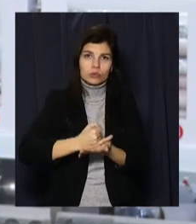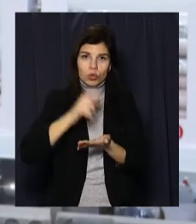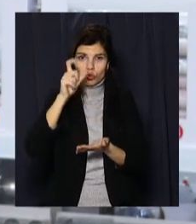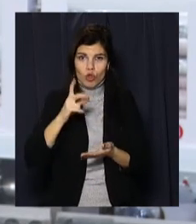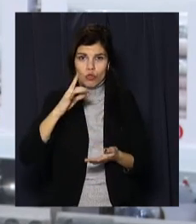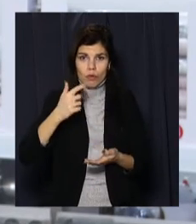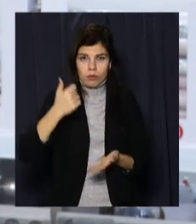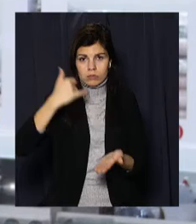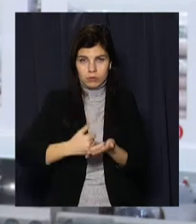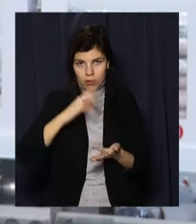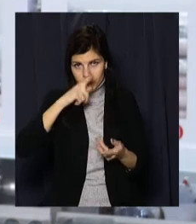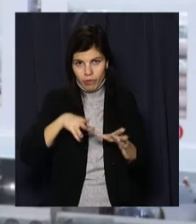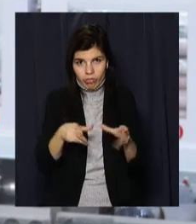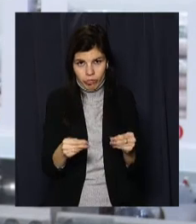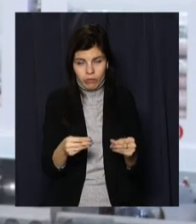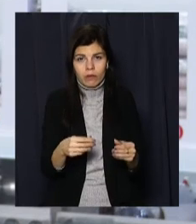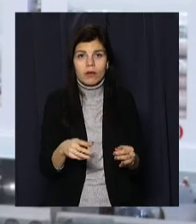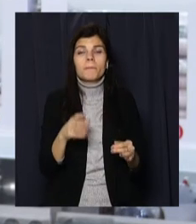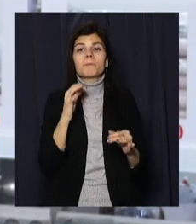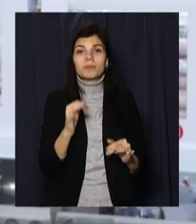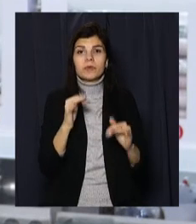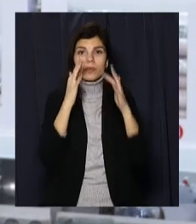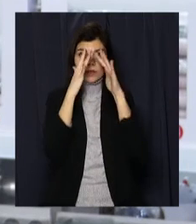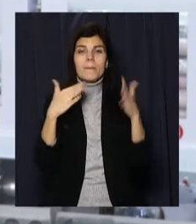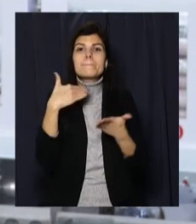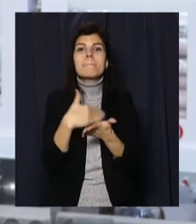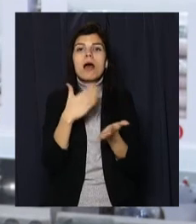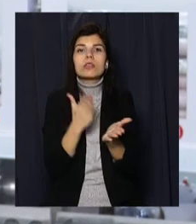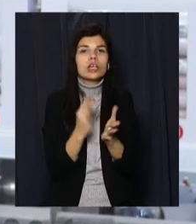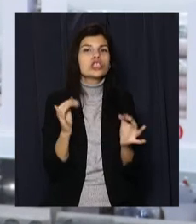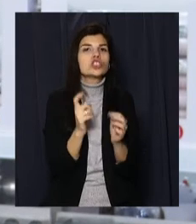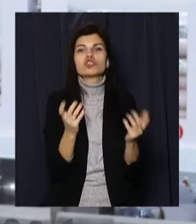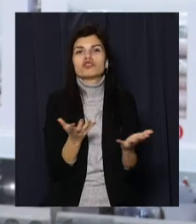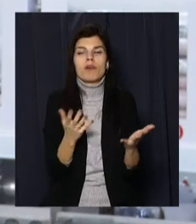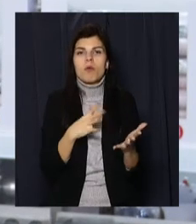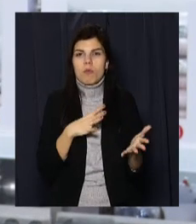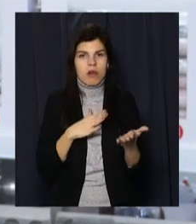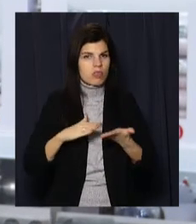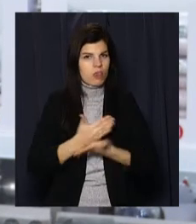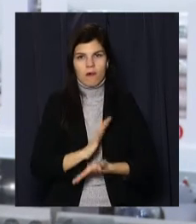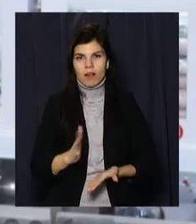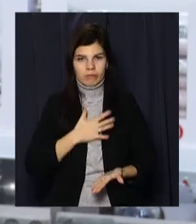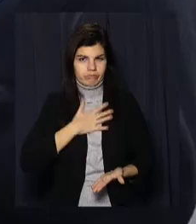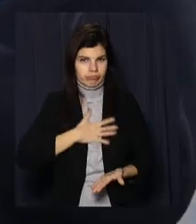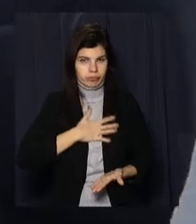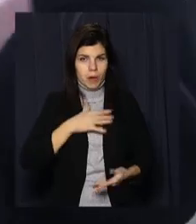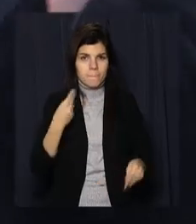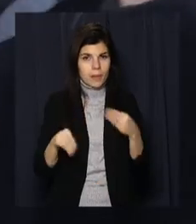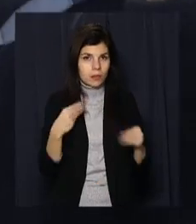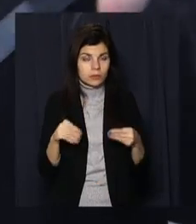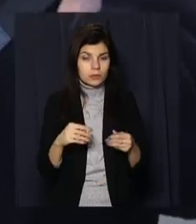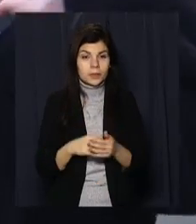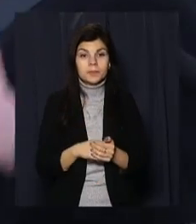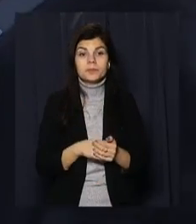Второй момент – это, естественно, материал, с которого сделан, потому что бывает некачественный пластик. А от